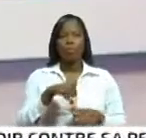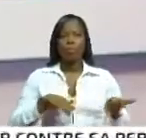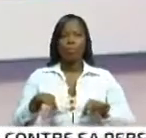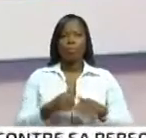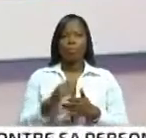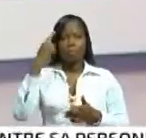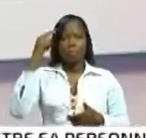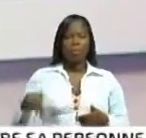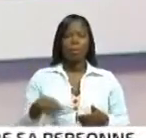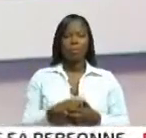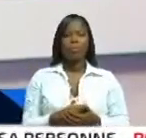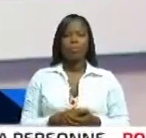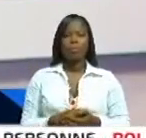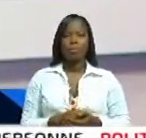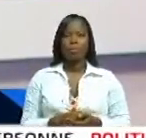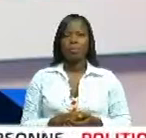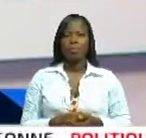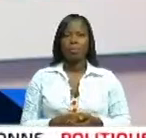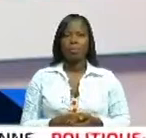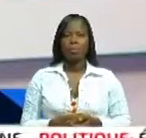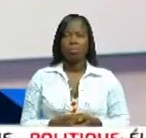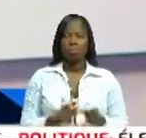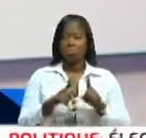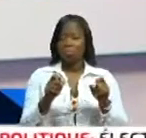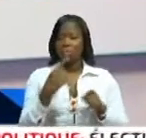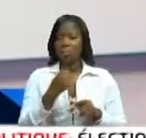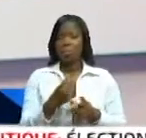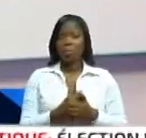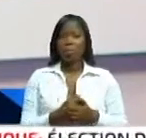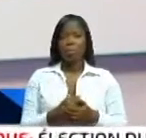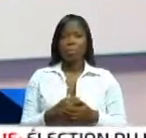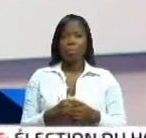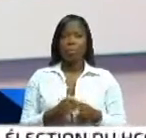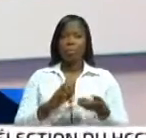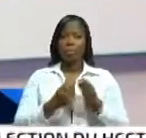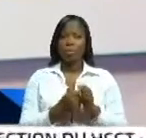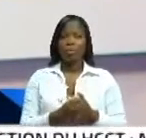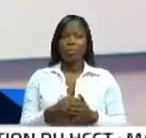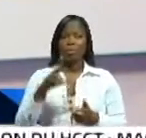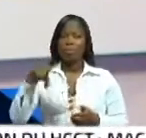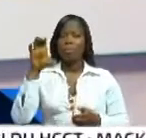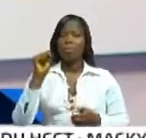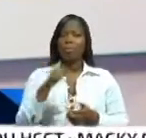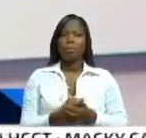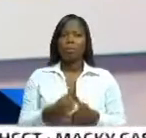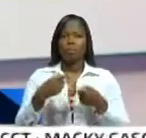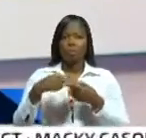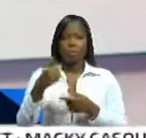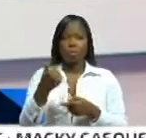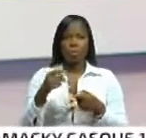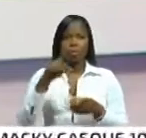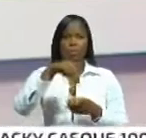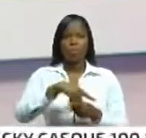pas parce que tu as he who dakar était composé et composé d'éléments de la fp d'éléments du psd les maths d'autres partis qui